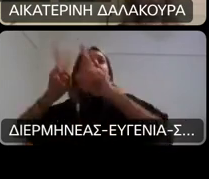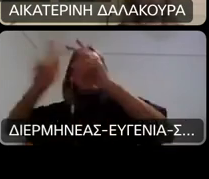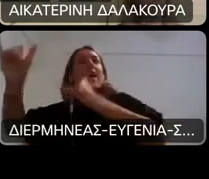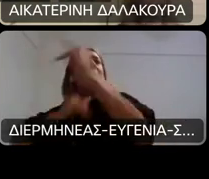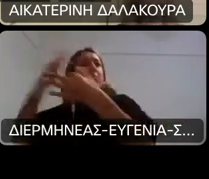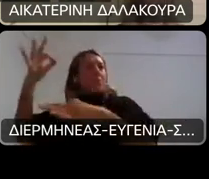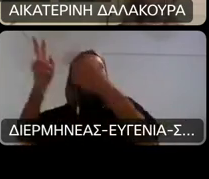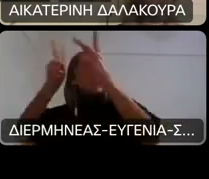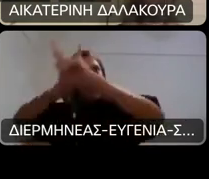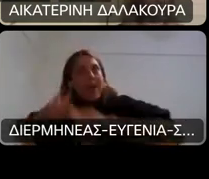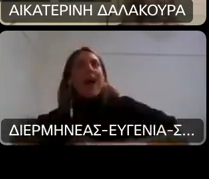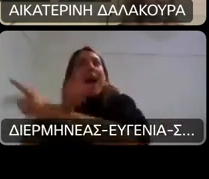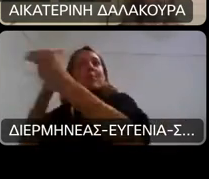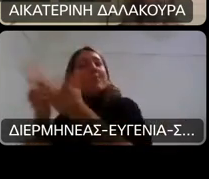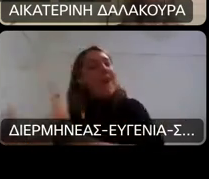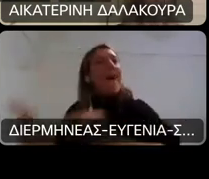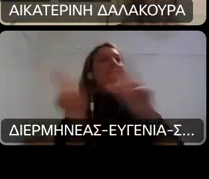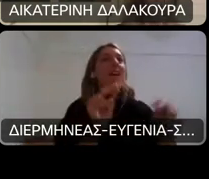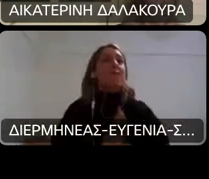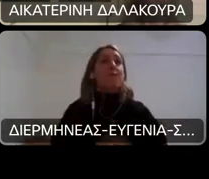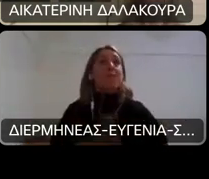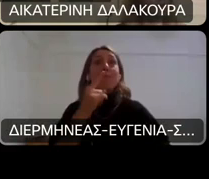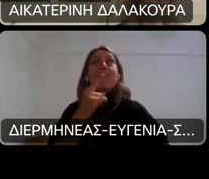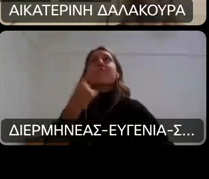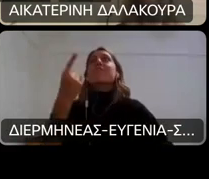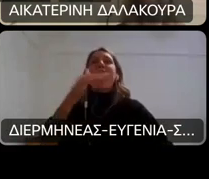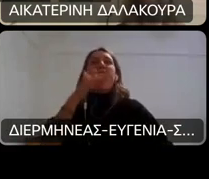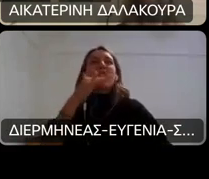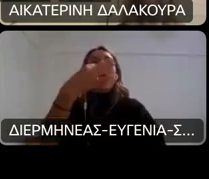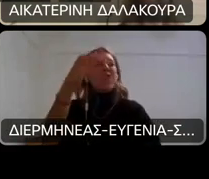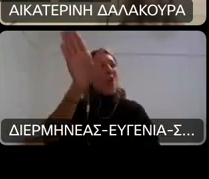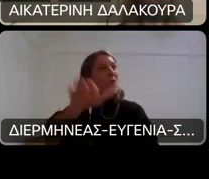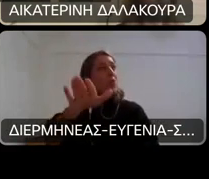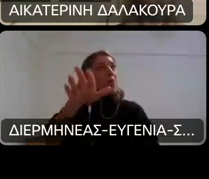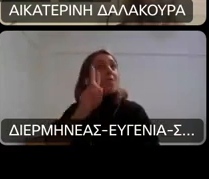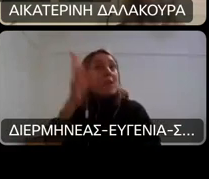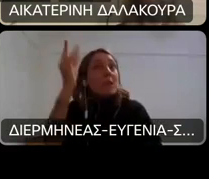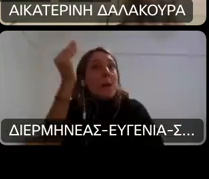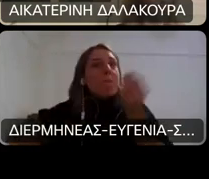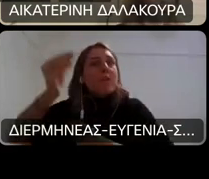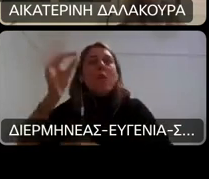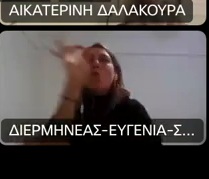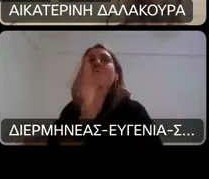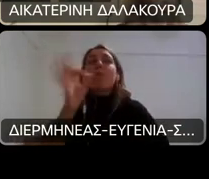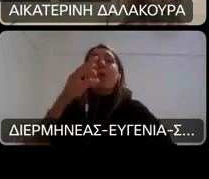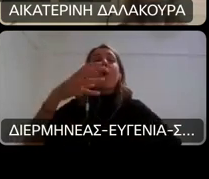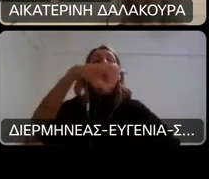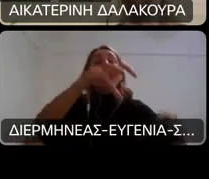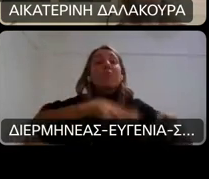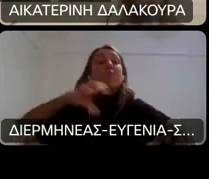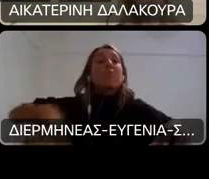ενώ εμφανέστερος γλωσσικός σεξισμός υπήρχε στις επωνυμίες των δομών και των